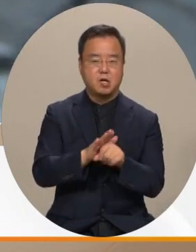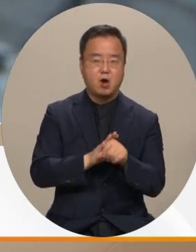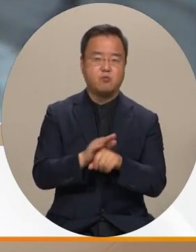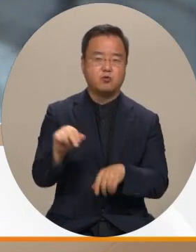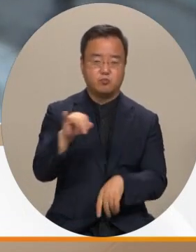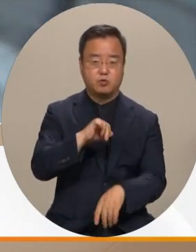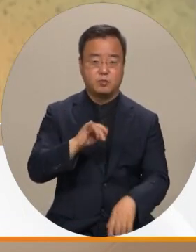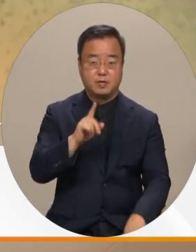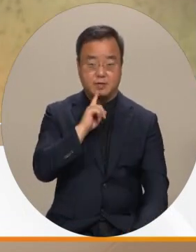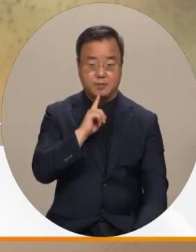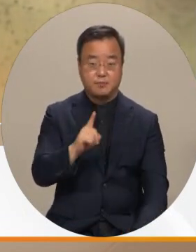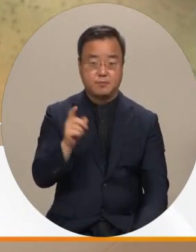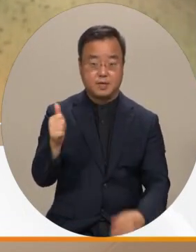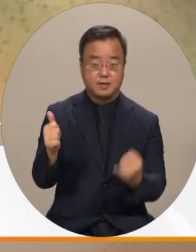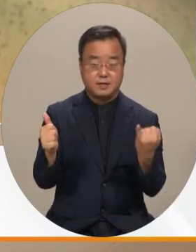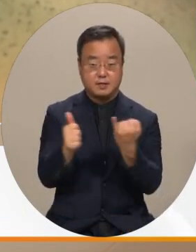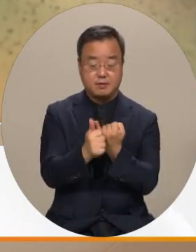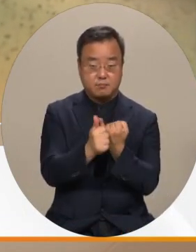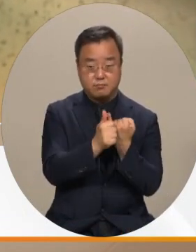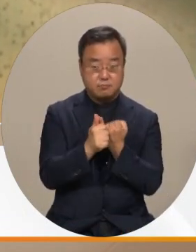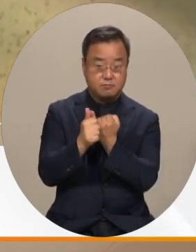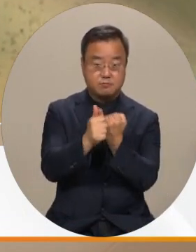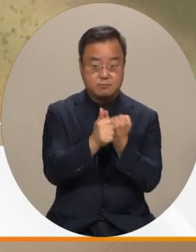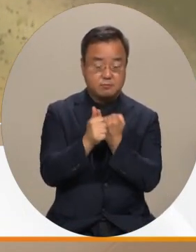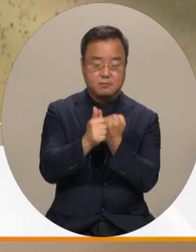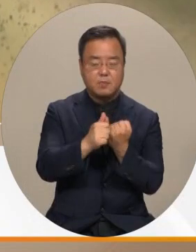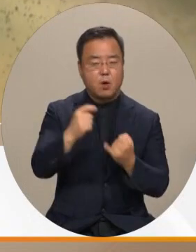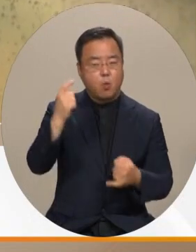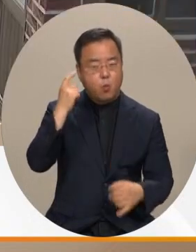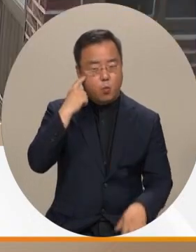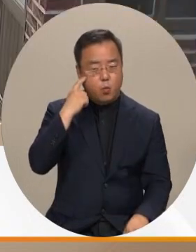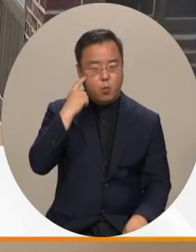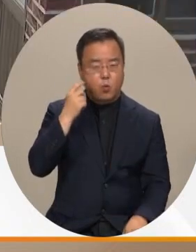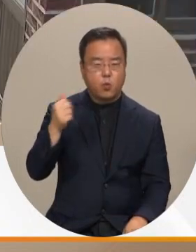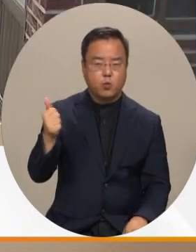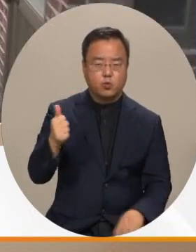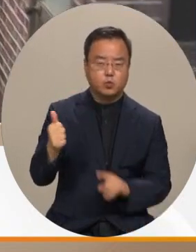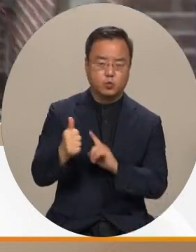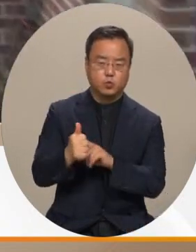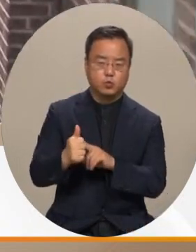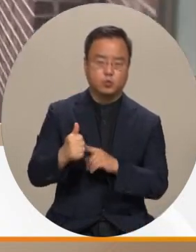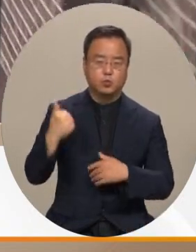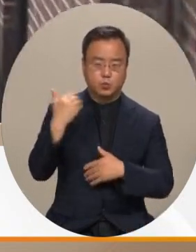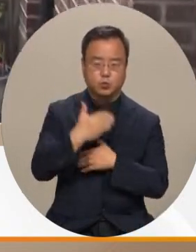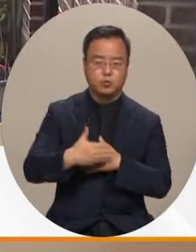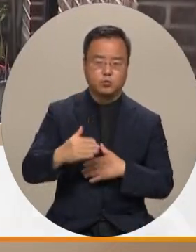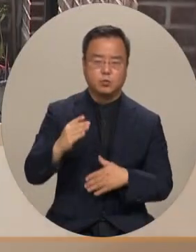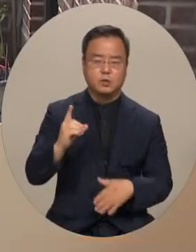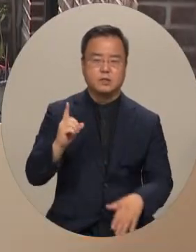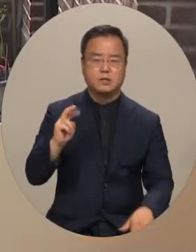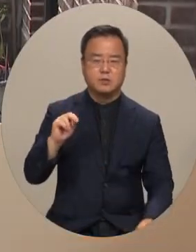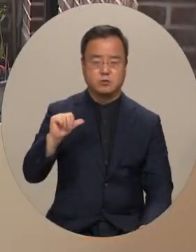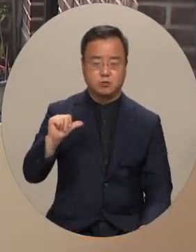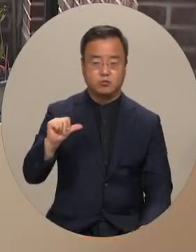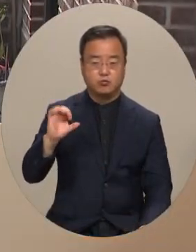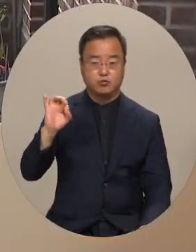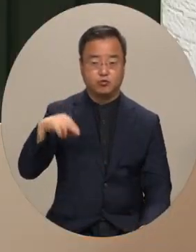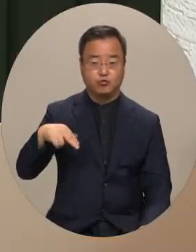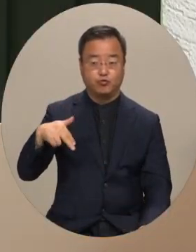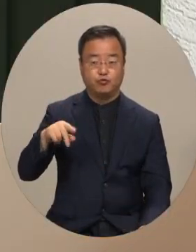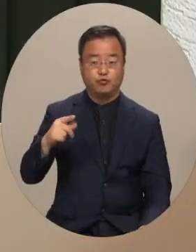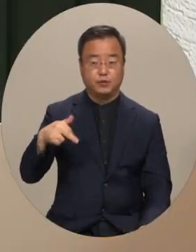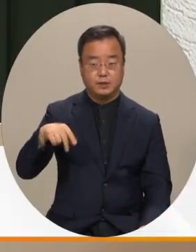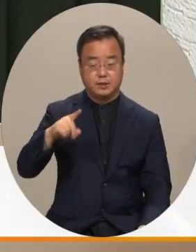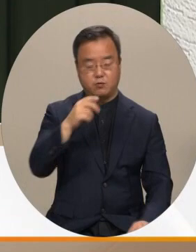네가 이제 암수가 같이 붙어서 그 활동을 하는 이유는 수컷에 이제 자기 유전자를 후대 그